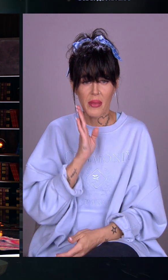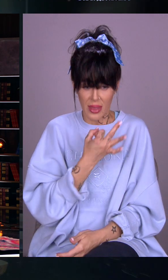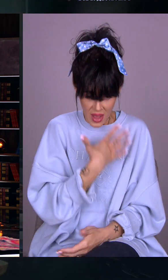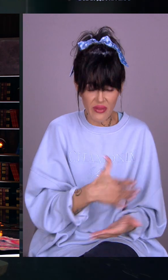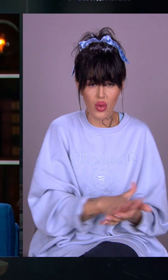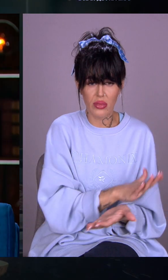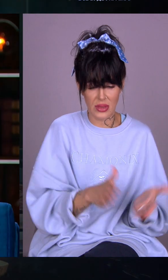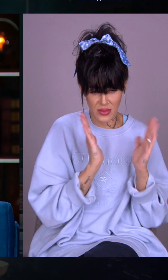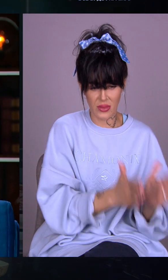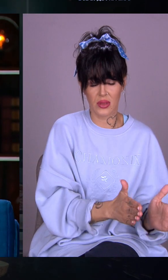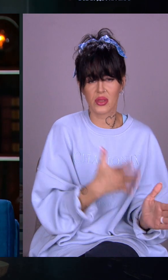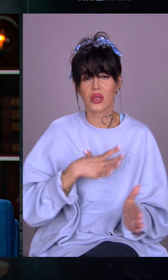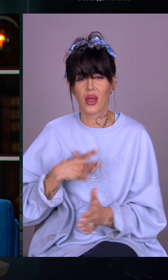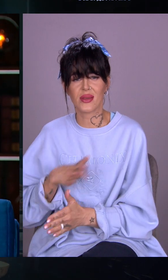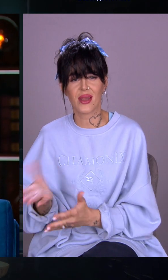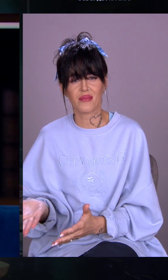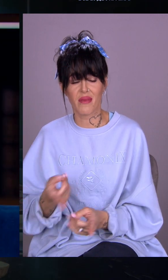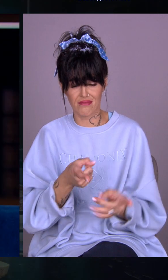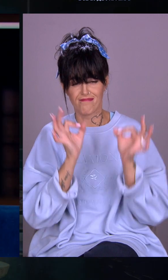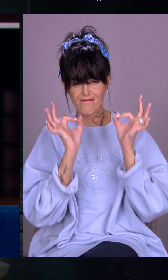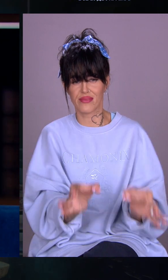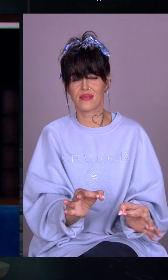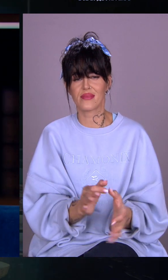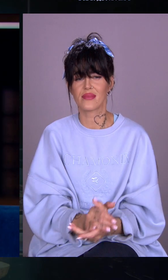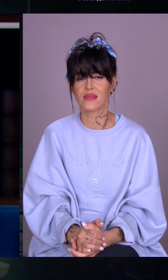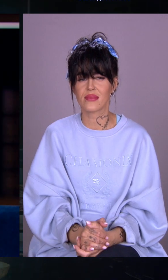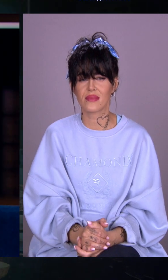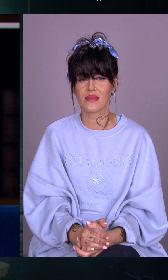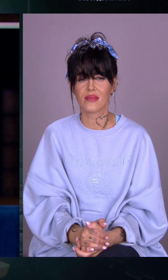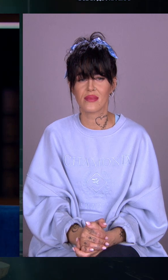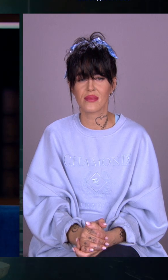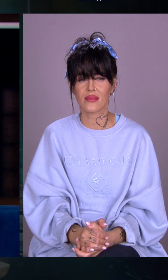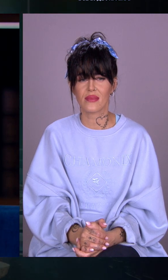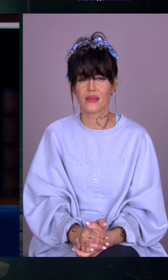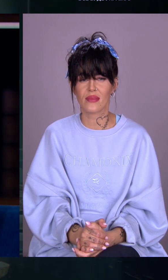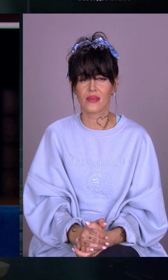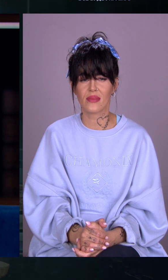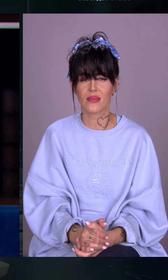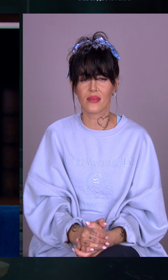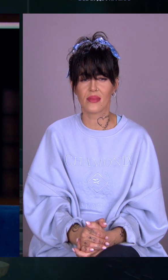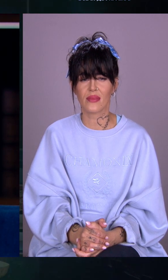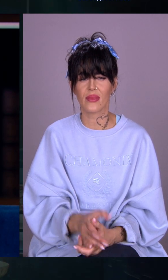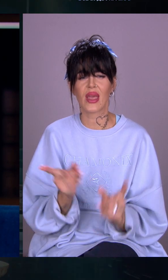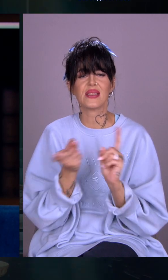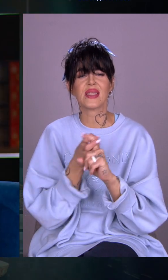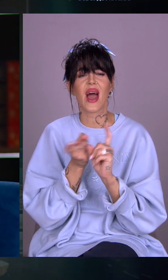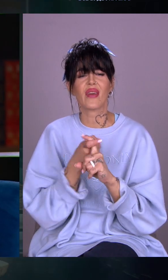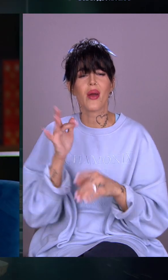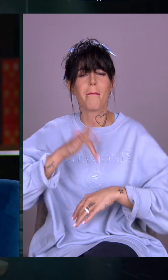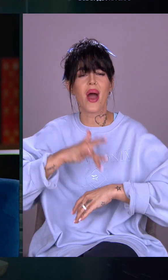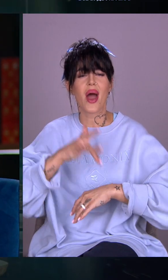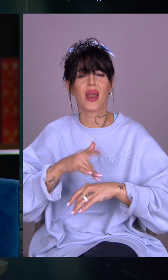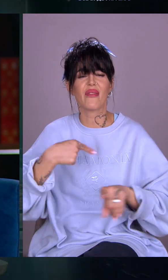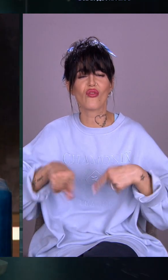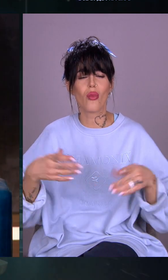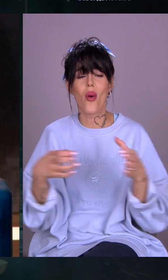це. Яка логіка залізна? Не знаю. Я би не погодилася з цим. Але все залежить від того, за кого він вболіває. Якщо за правильну команду,